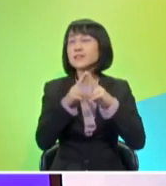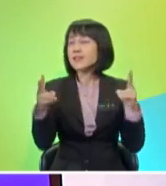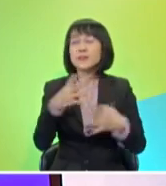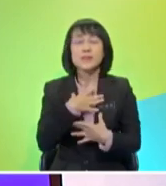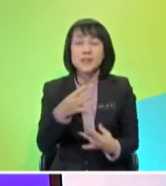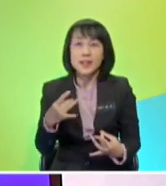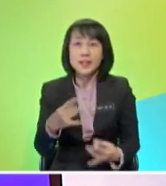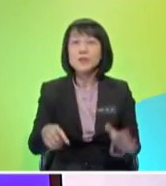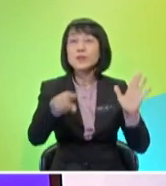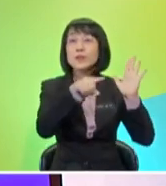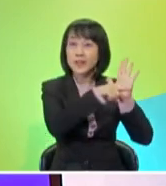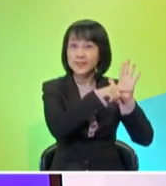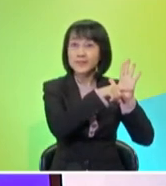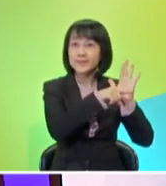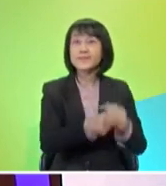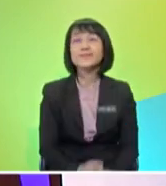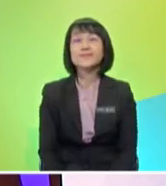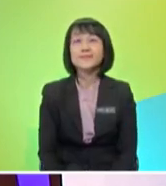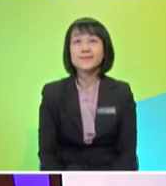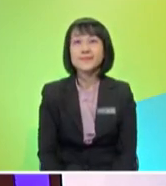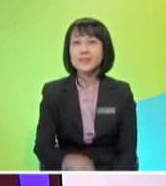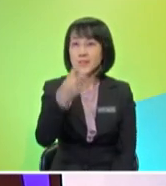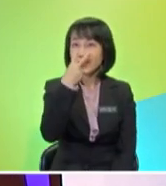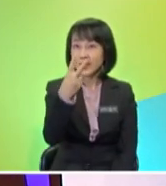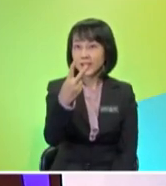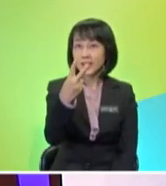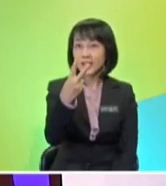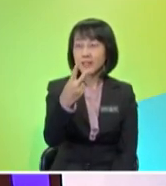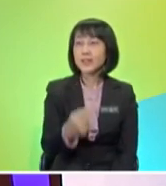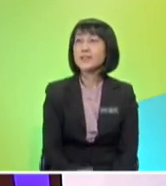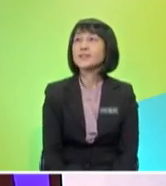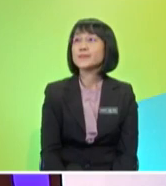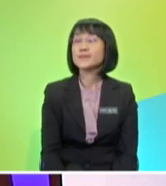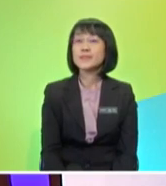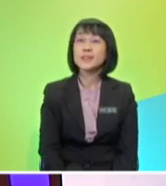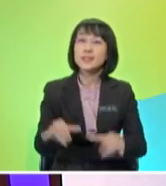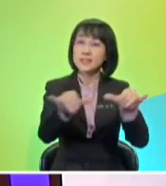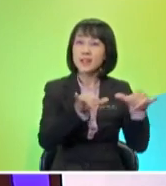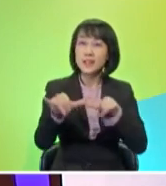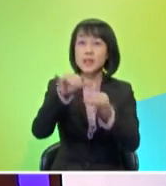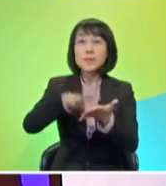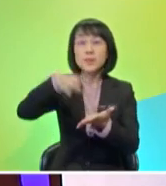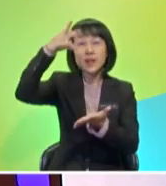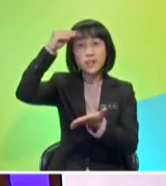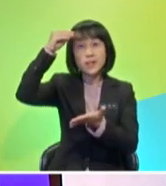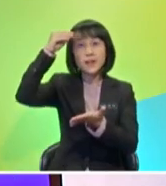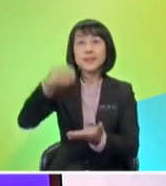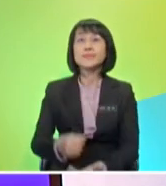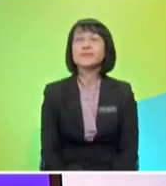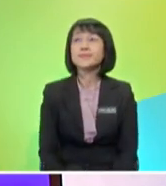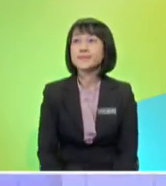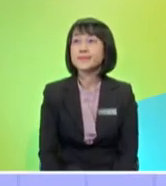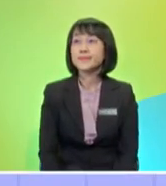iaitu operasi tolak. Okey, kita tengok sedikit-sedikit apa standard pembelajaran. Baik, standard pembelajaran cikgu pada hari ini